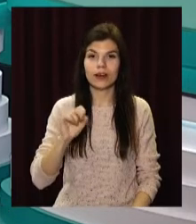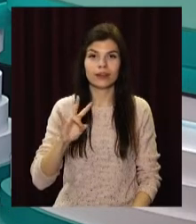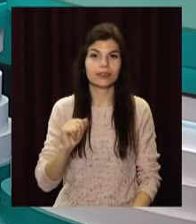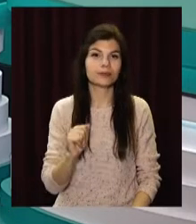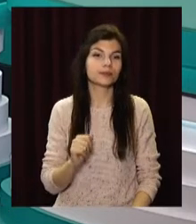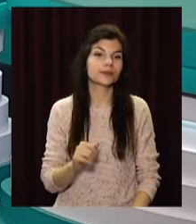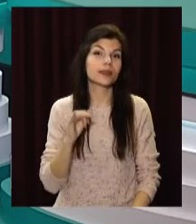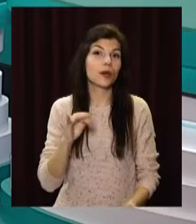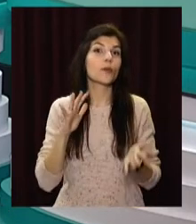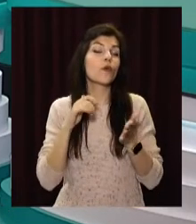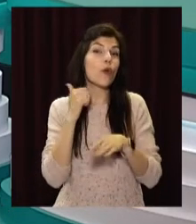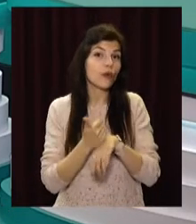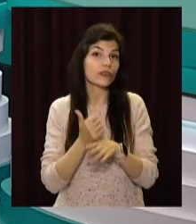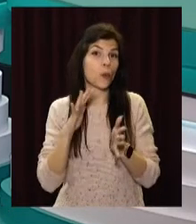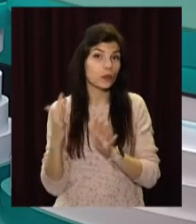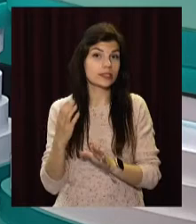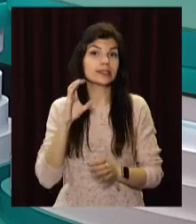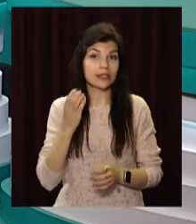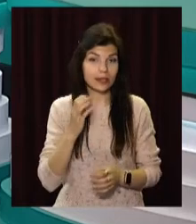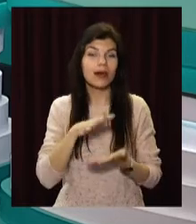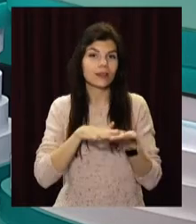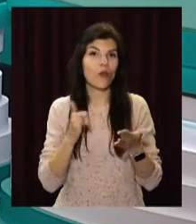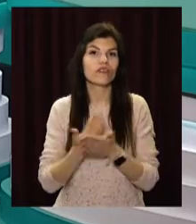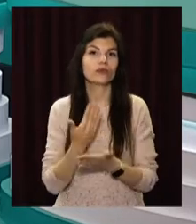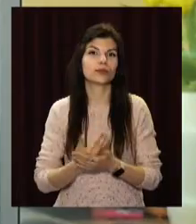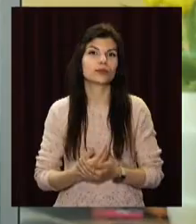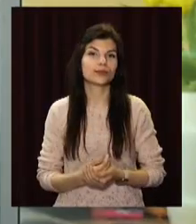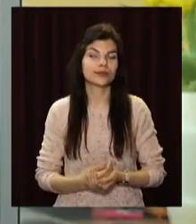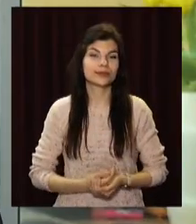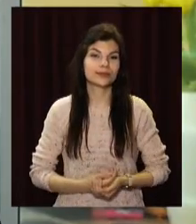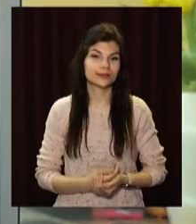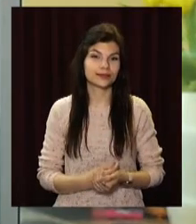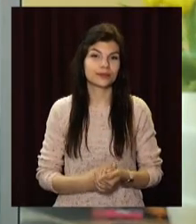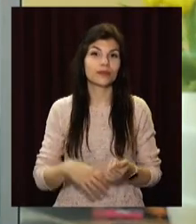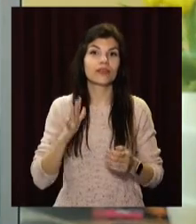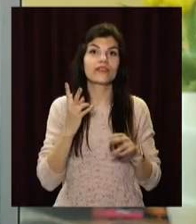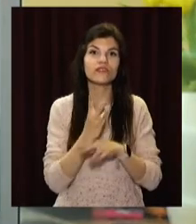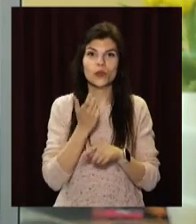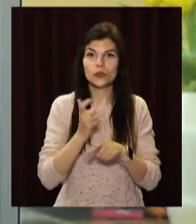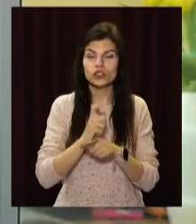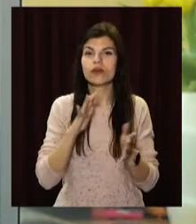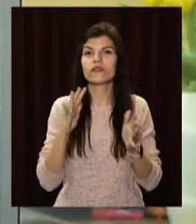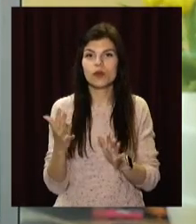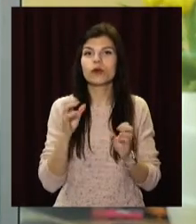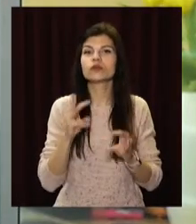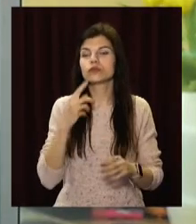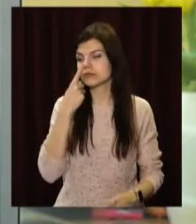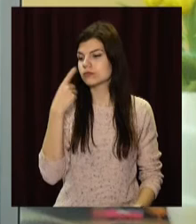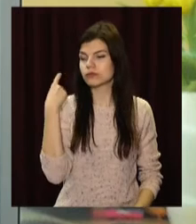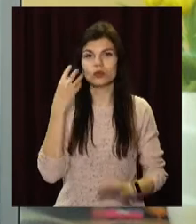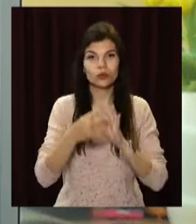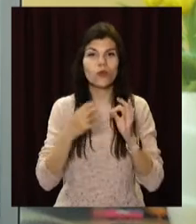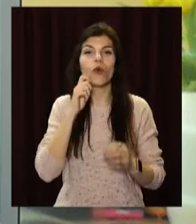Юліана Пуговкіна. І про головні події середи – далі у випуску. Вдвічі більше випадків, ніж за попередню